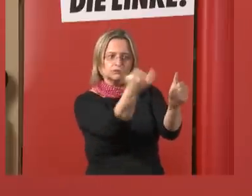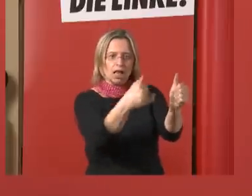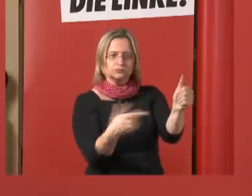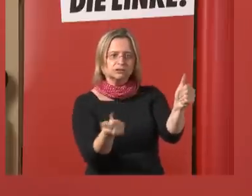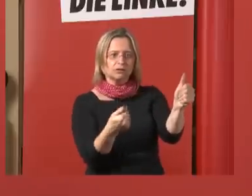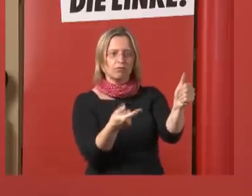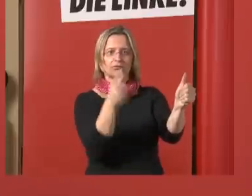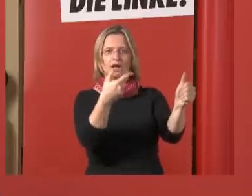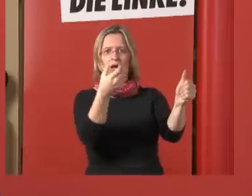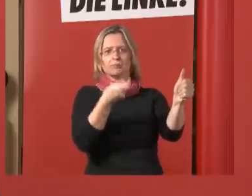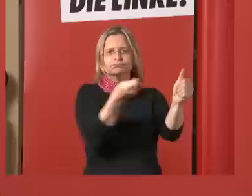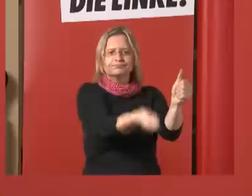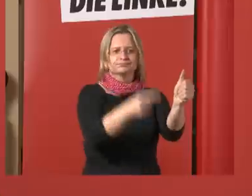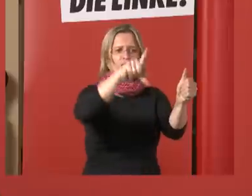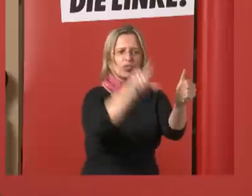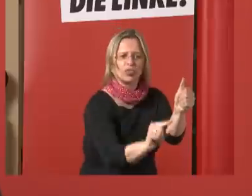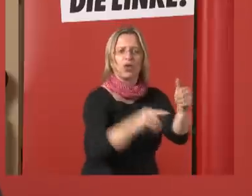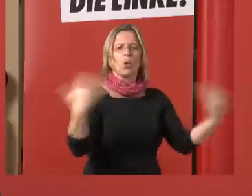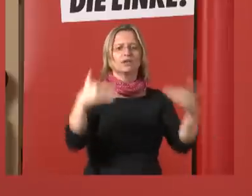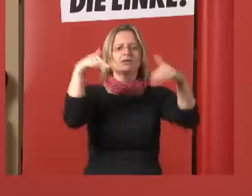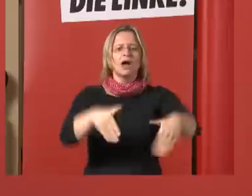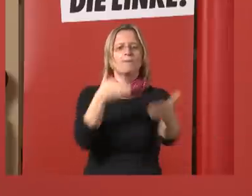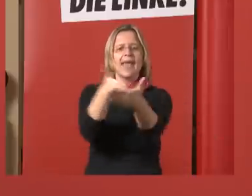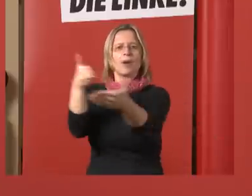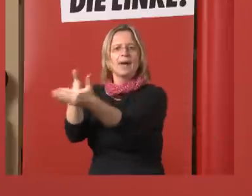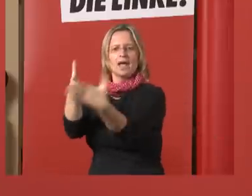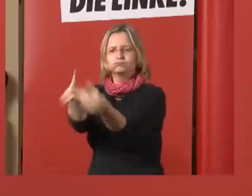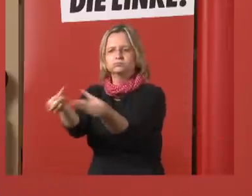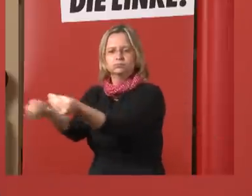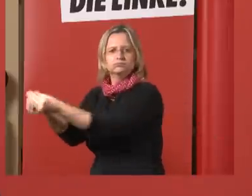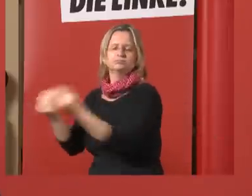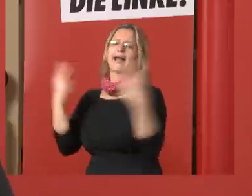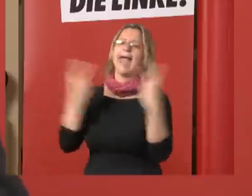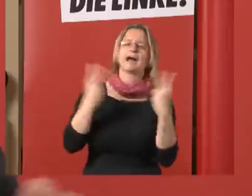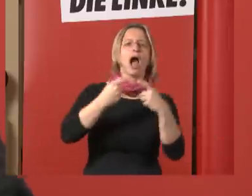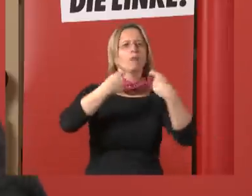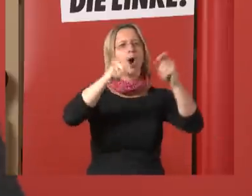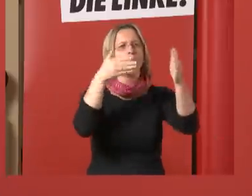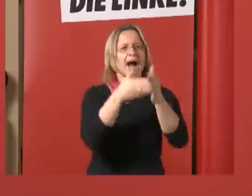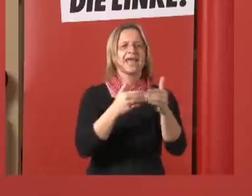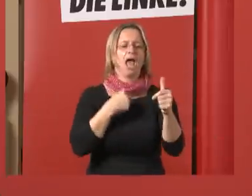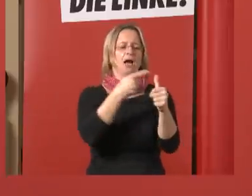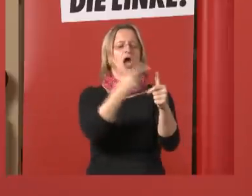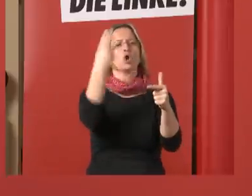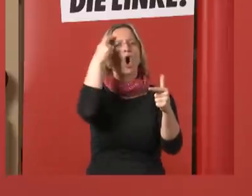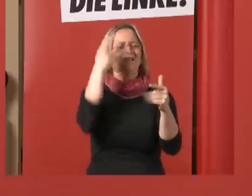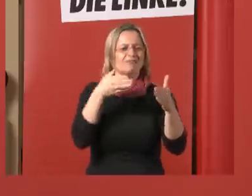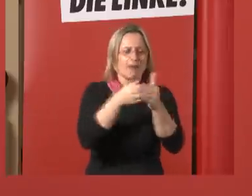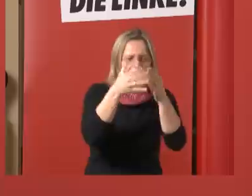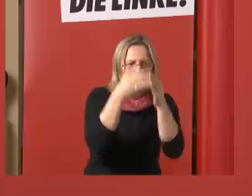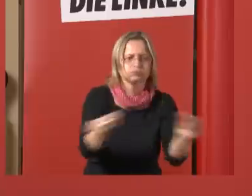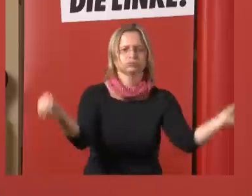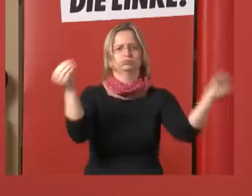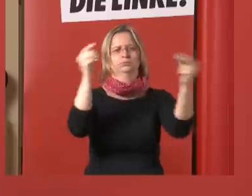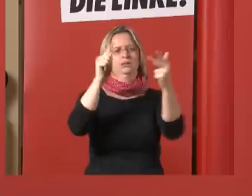zu organisieren, und zwar so, dass sie nicht arm macht, als auch, was die kollektiven Barrieren angeht, zu beseitigen,